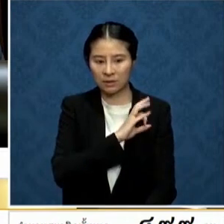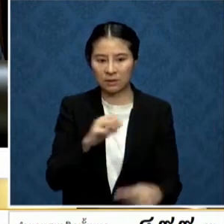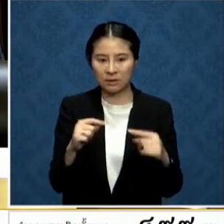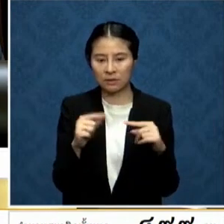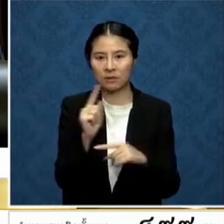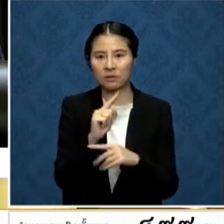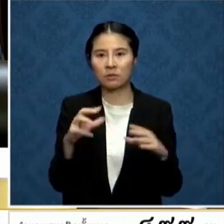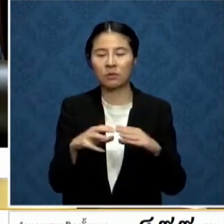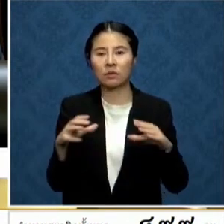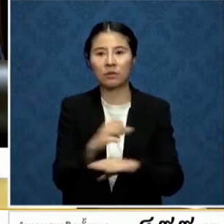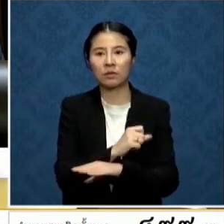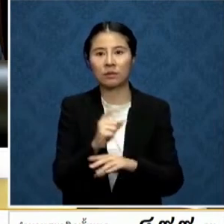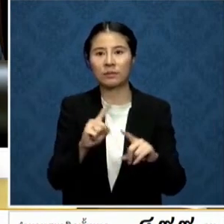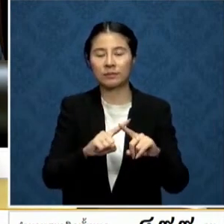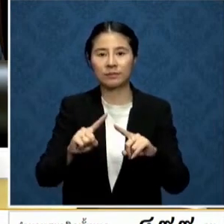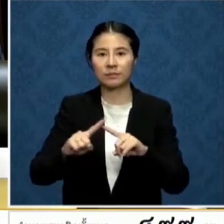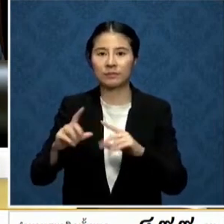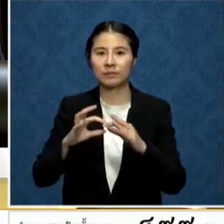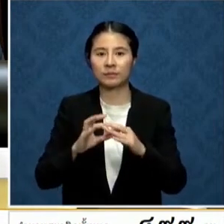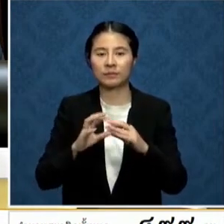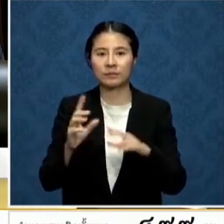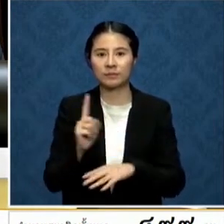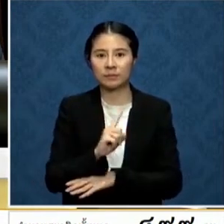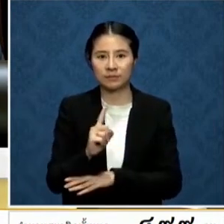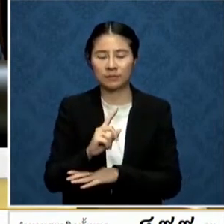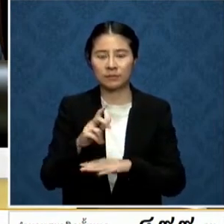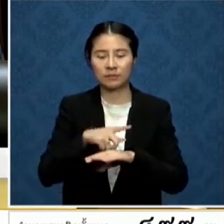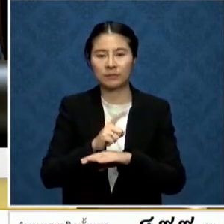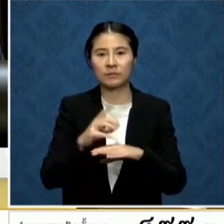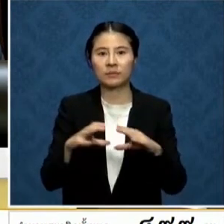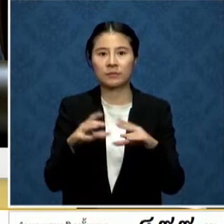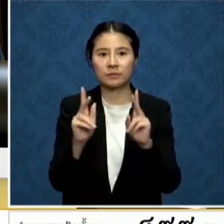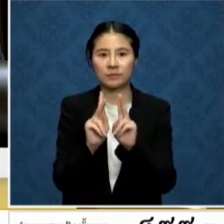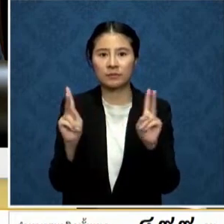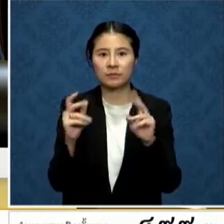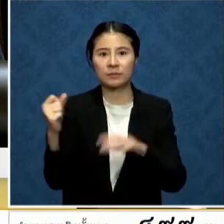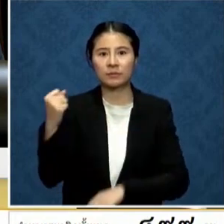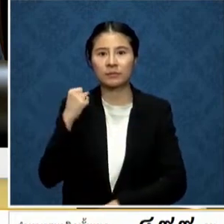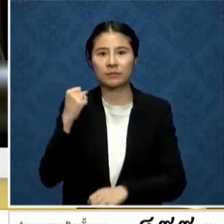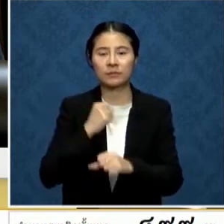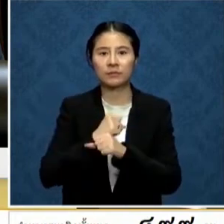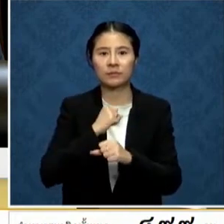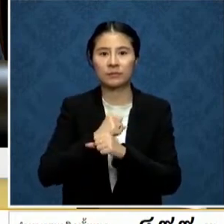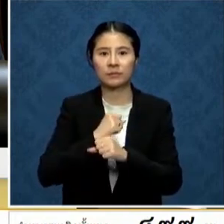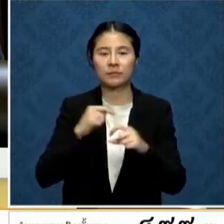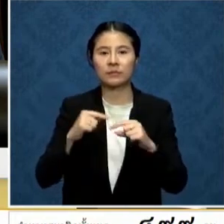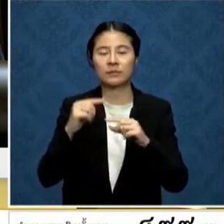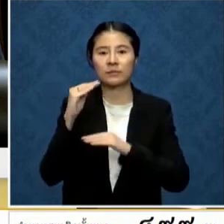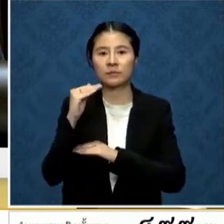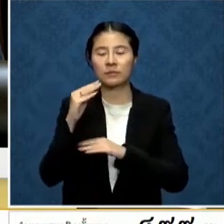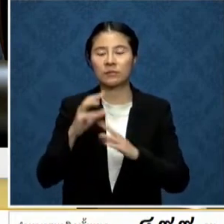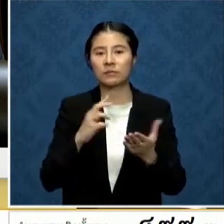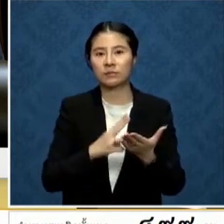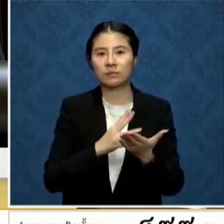พรรคการเมืองแต่โดยสถานะของเป็นเป็นประธานกรรมาธิการเนี่ยมีอำนาจในการที่จะกำหนดวาระ